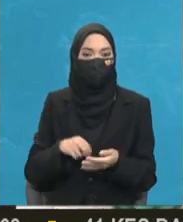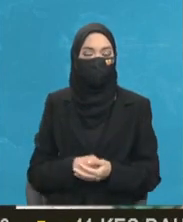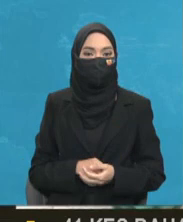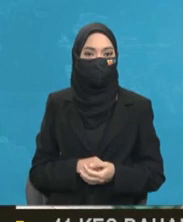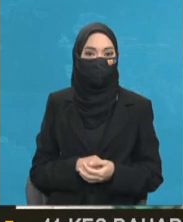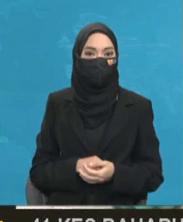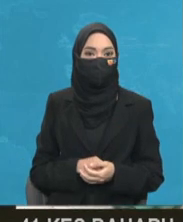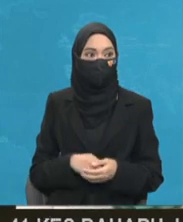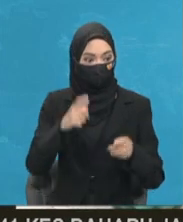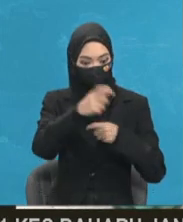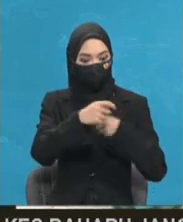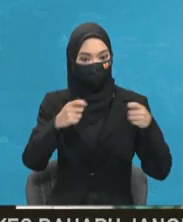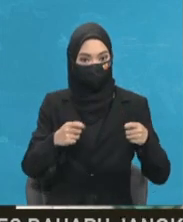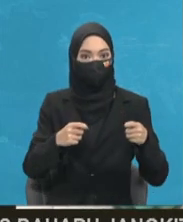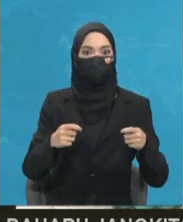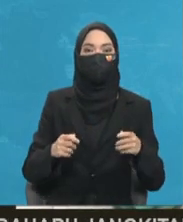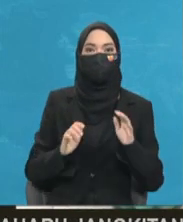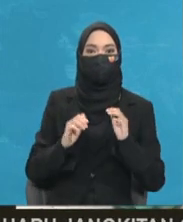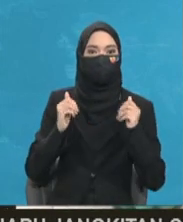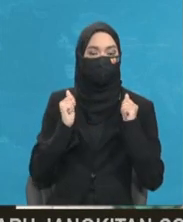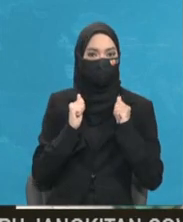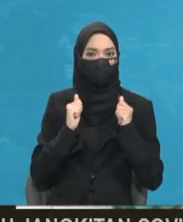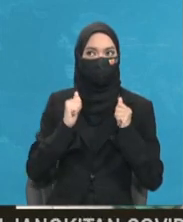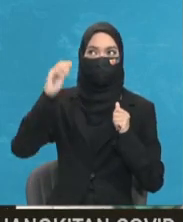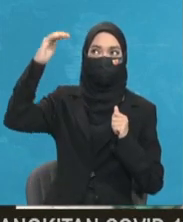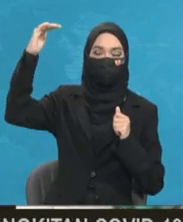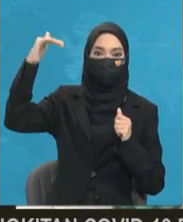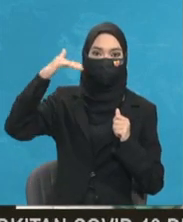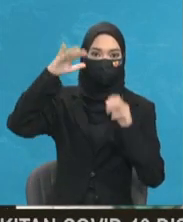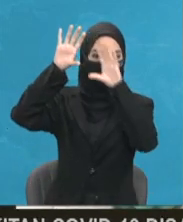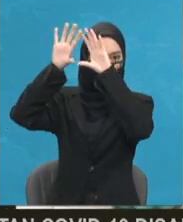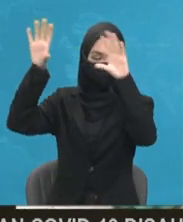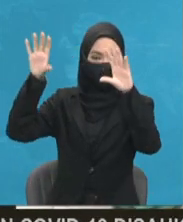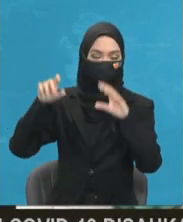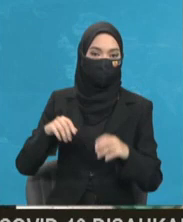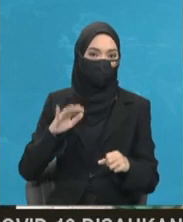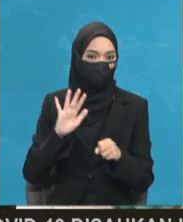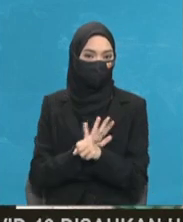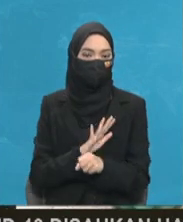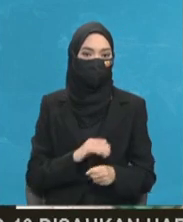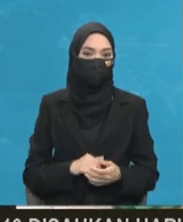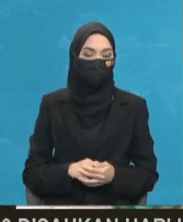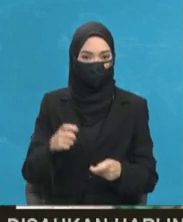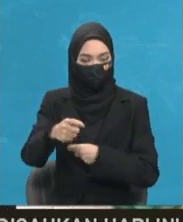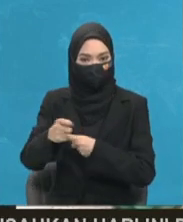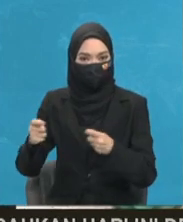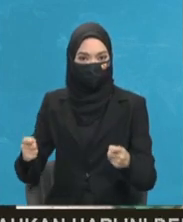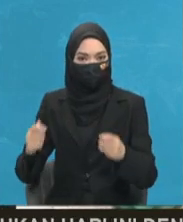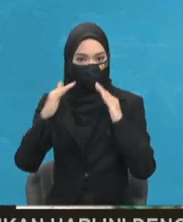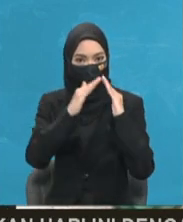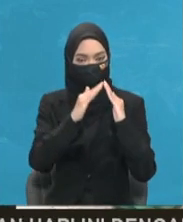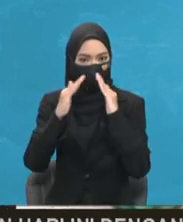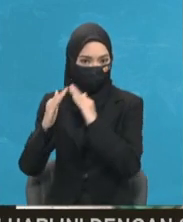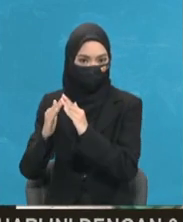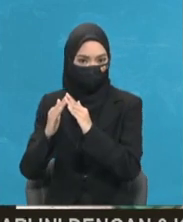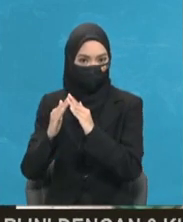yang mencukupi Hai perkumpulan di rumah-rumah tapi sendirian semasa Fase